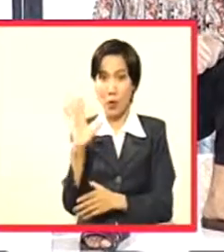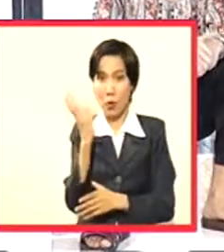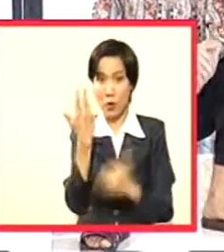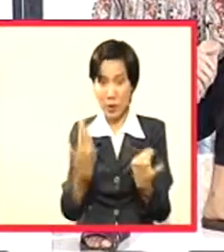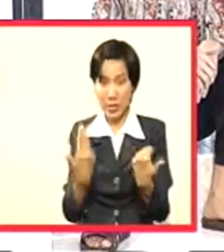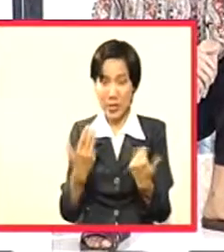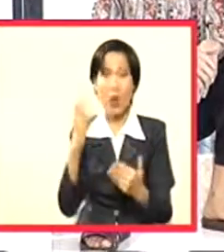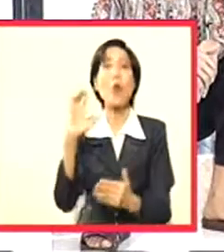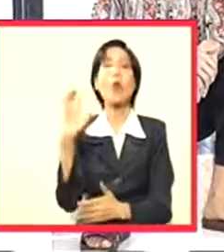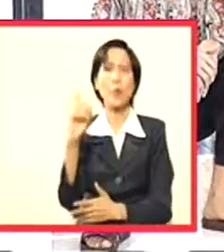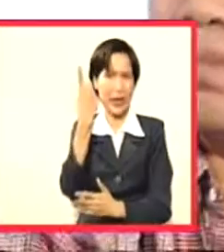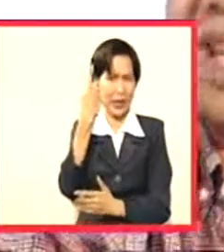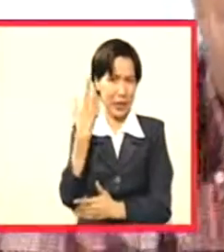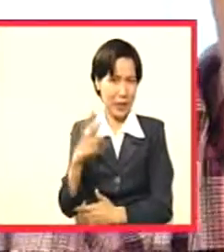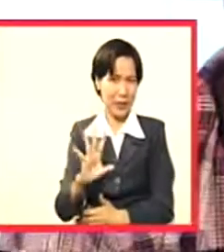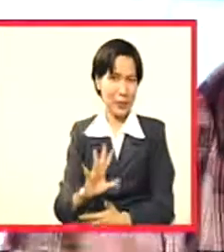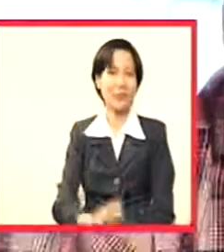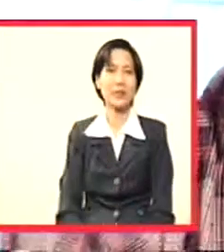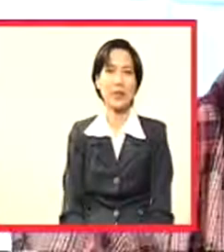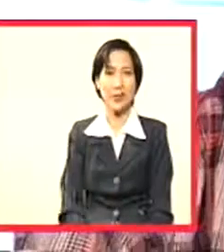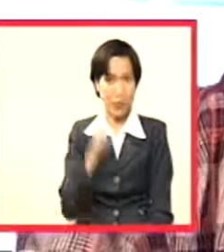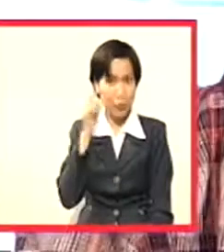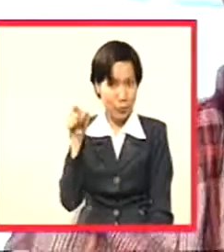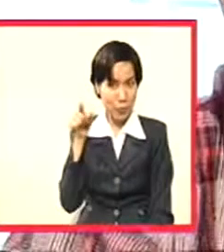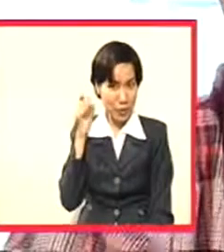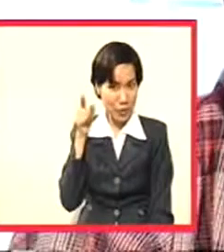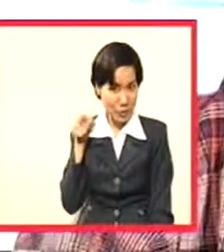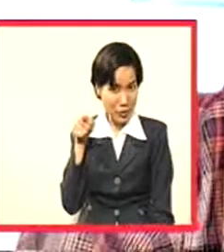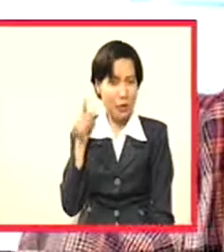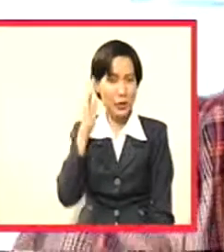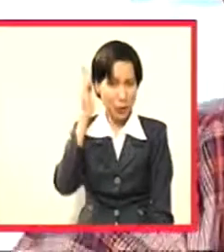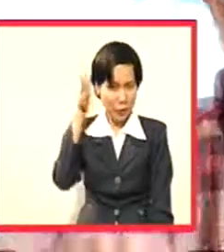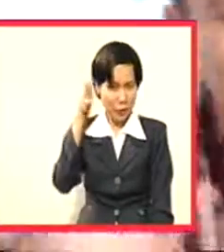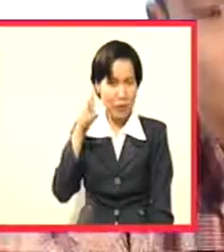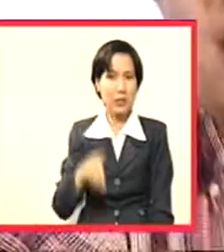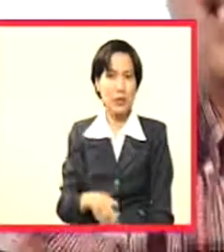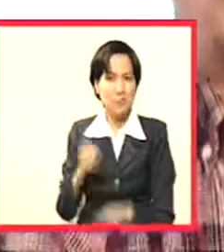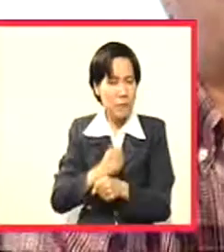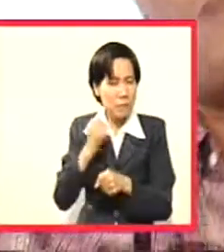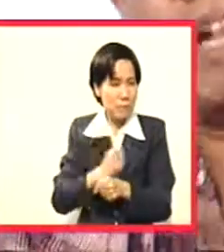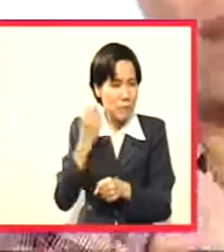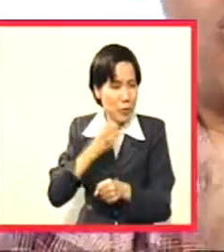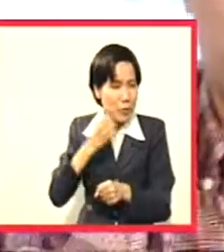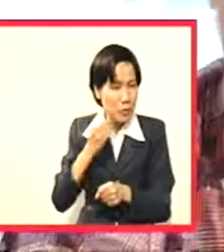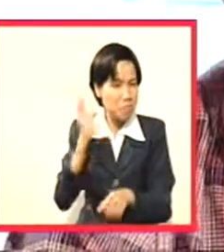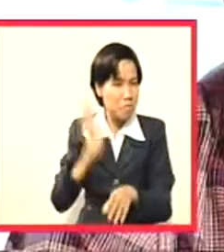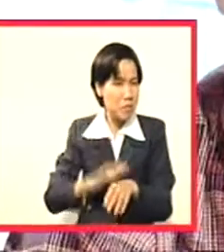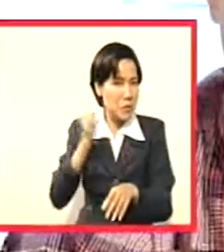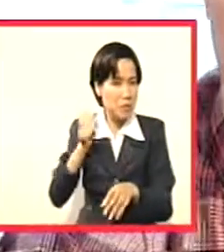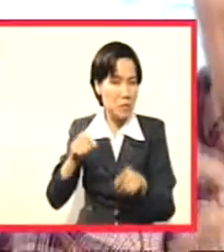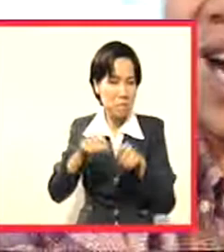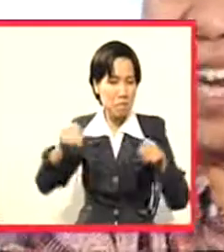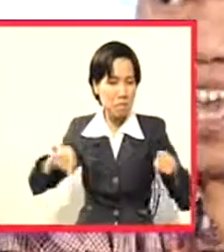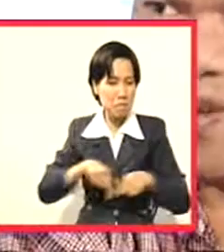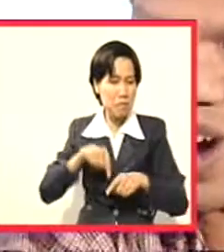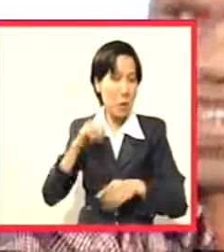ยุคโลกวัตรแล้วนะเองเข้าใจไหมต่อไปนะถ้าเองขยันฝึกฝนนะเองจะต้องเป็นนักปูกระเบื้องระดับโลกอย่